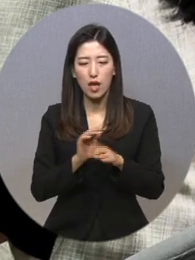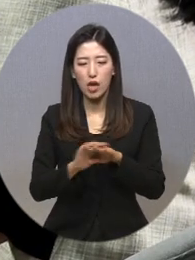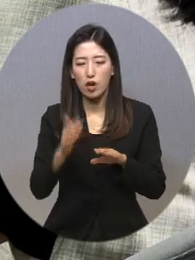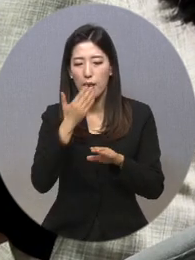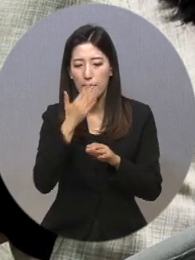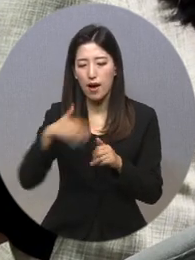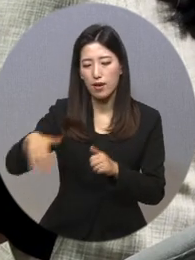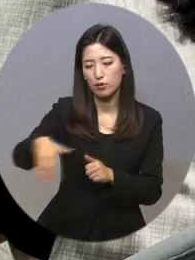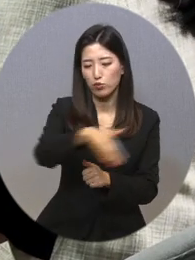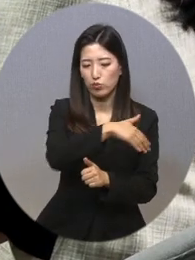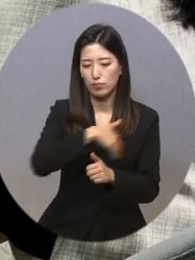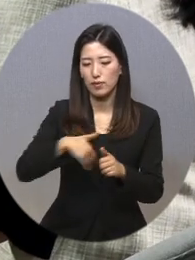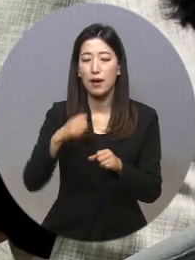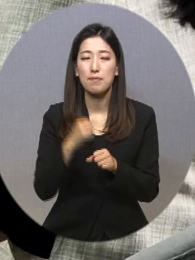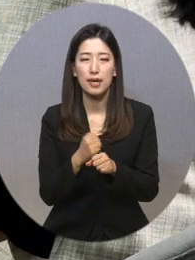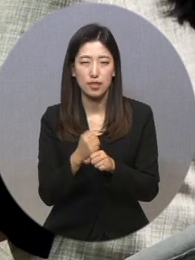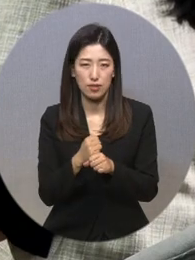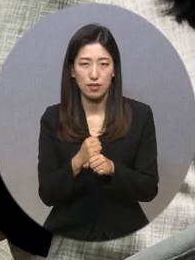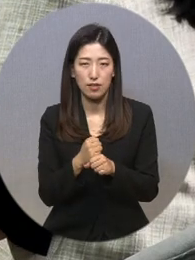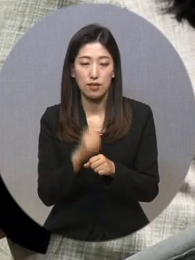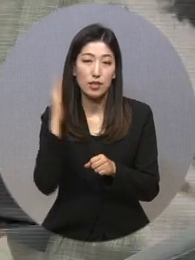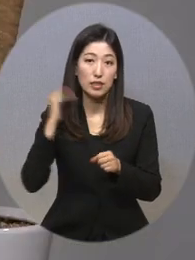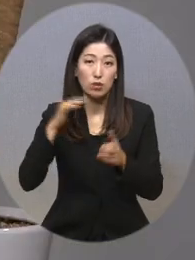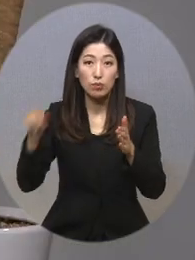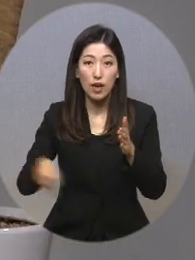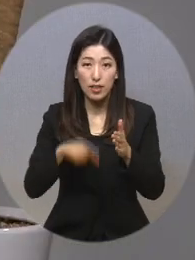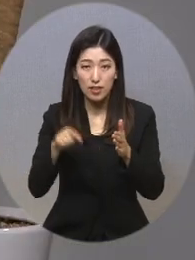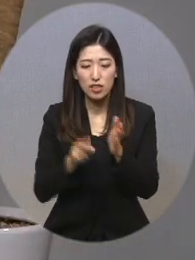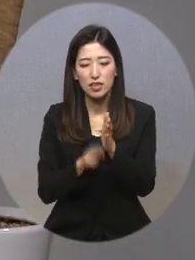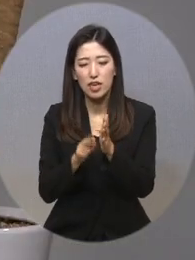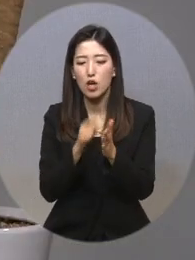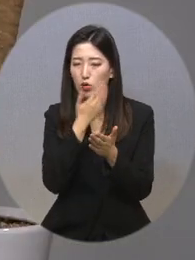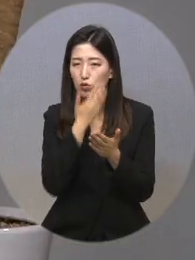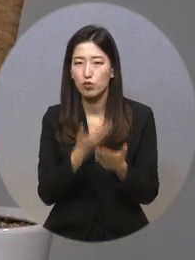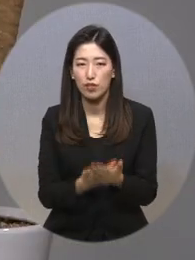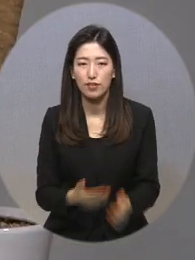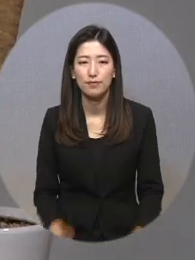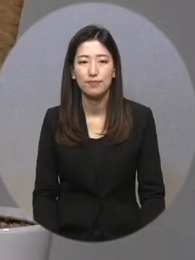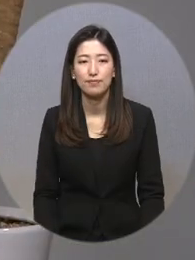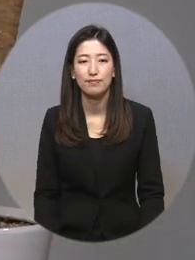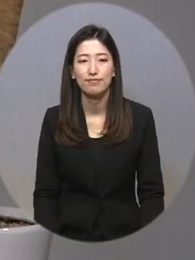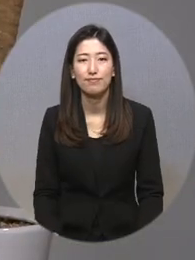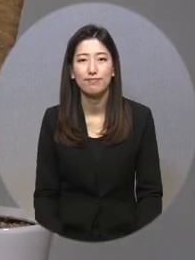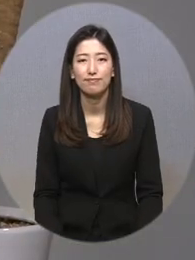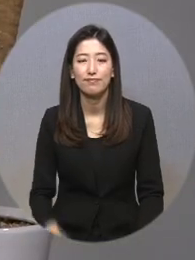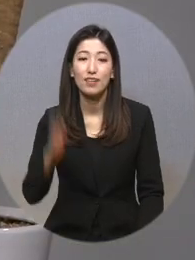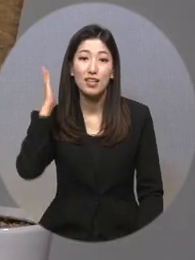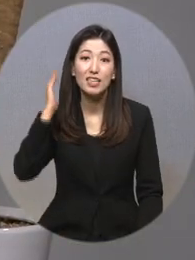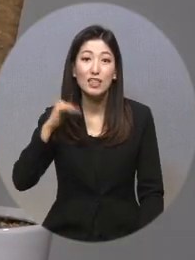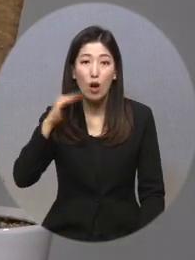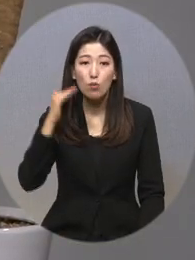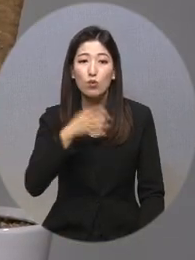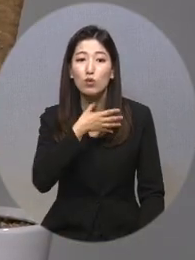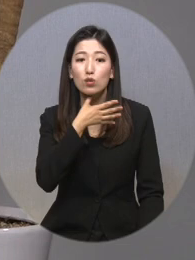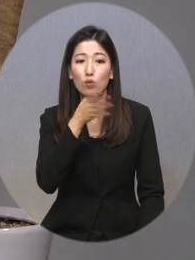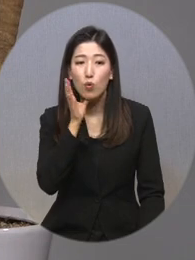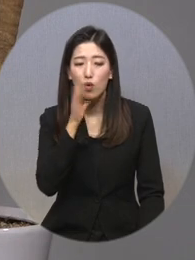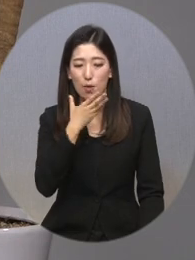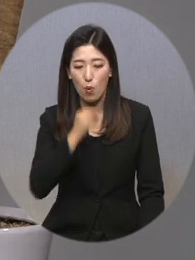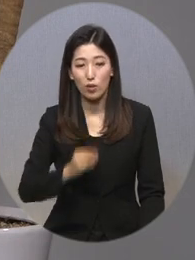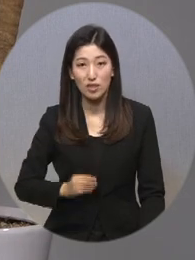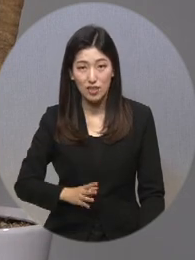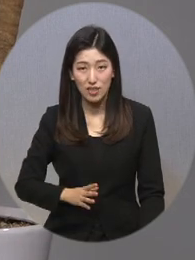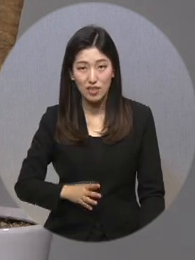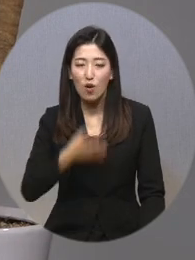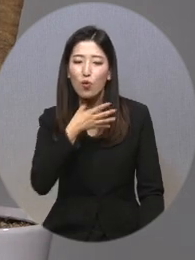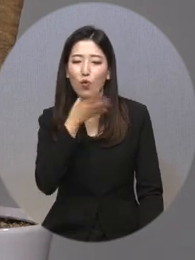중요한 기능들을 해갈 수 있으라고 생각을 합니다. 네, 의정부시 노인복지 고령친화 도시로서